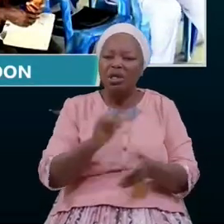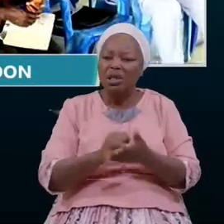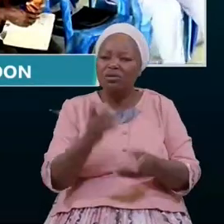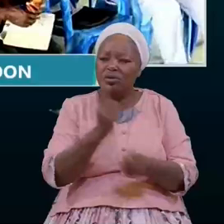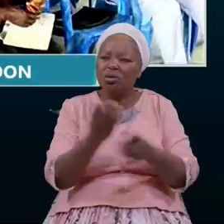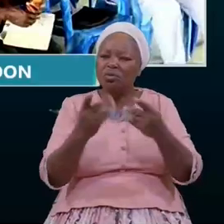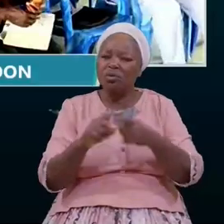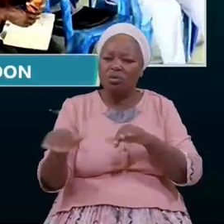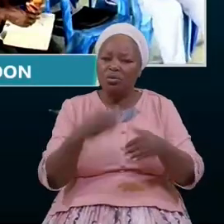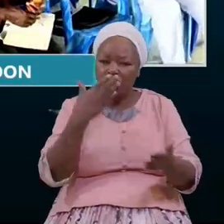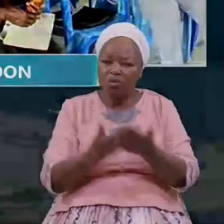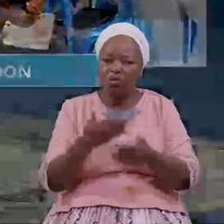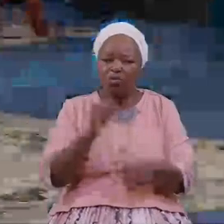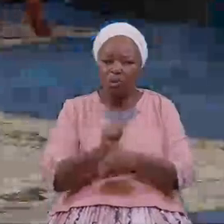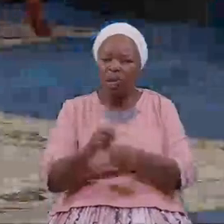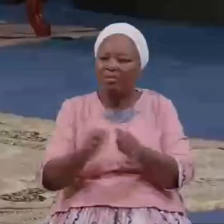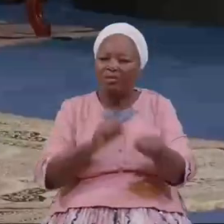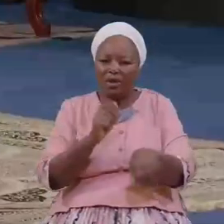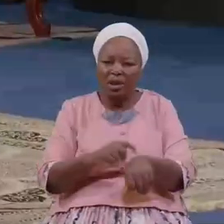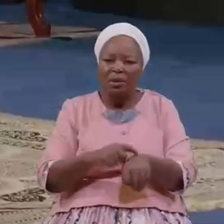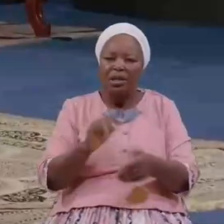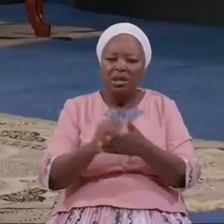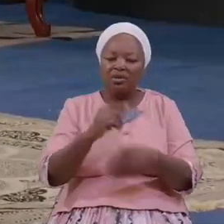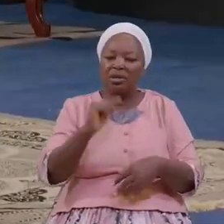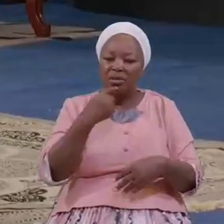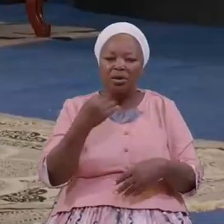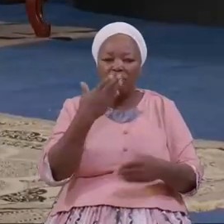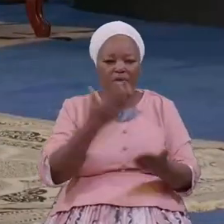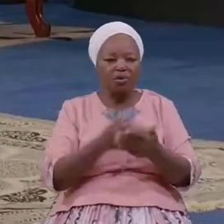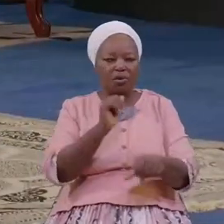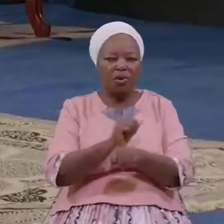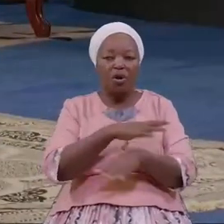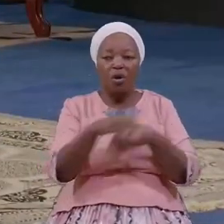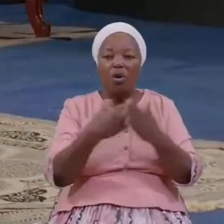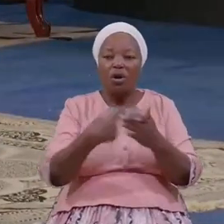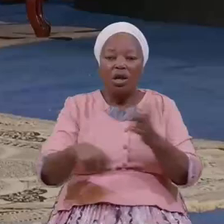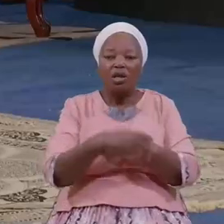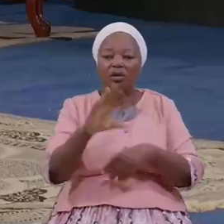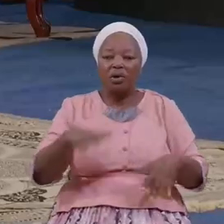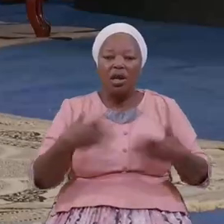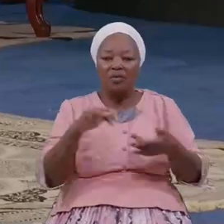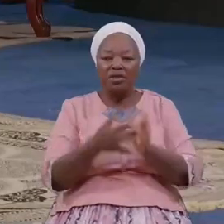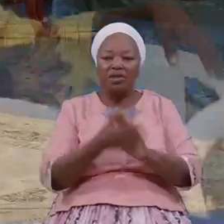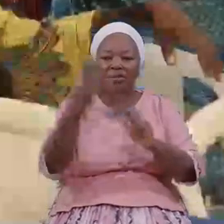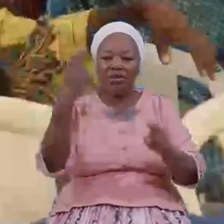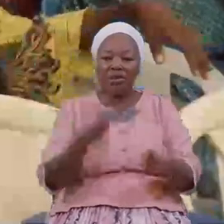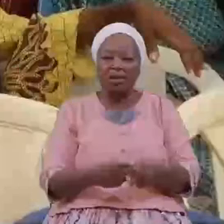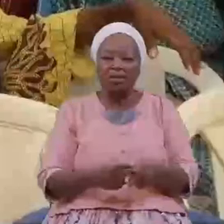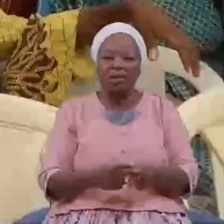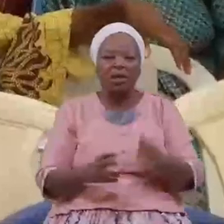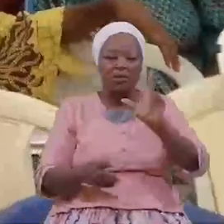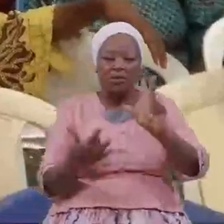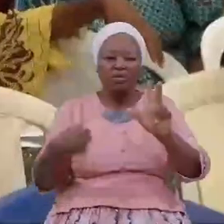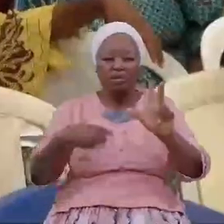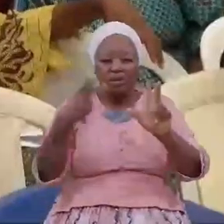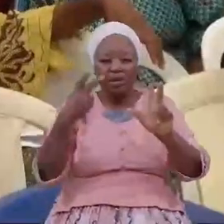pour faire du bien. Vous êtes zélé pour les bonnes œuvres tous les jours de votre vie au nom de Jésus-Christ. Nous